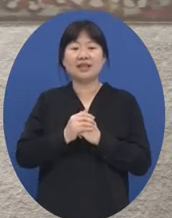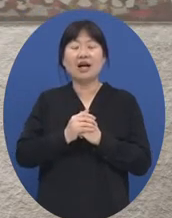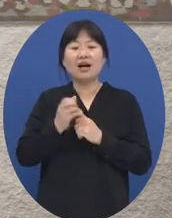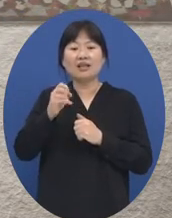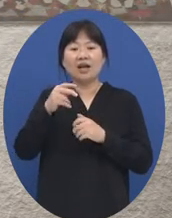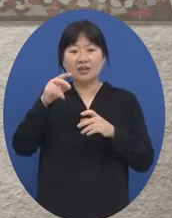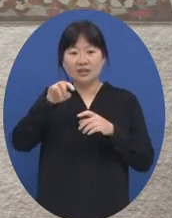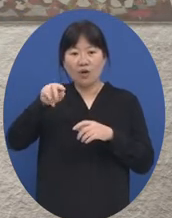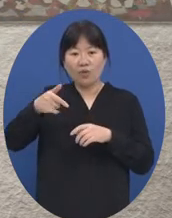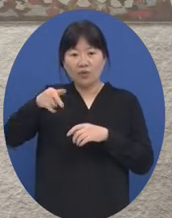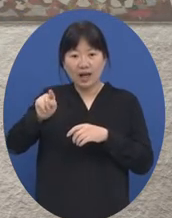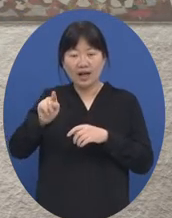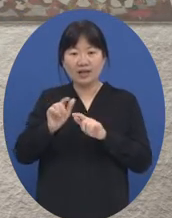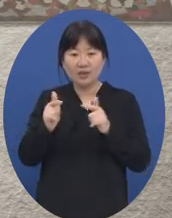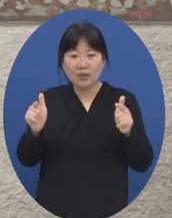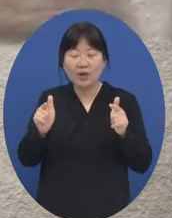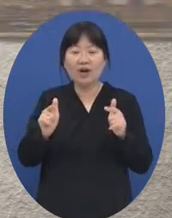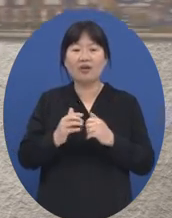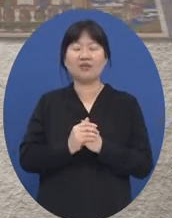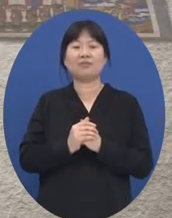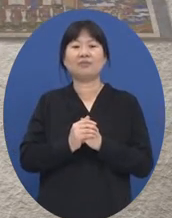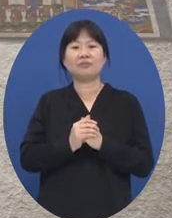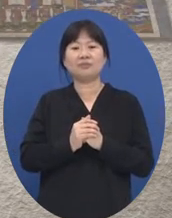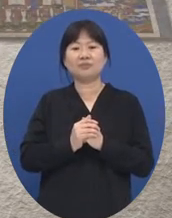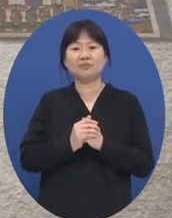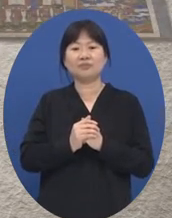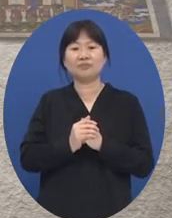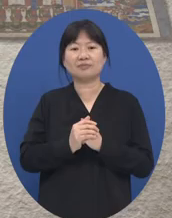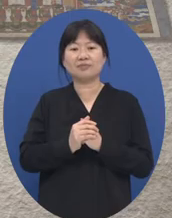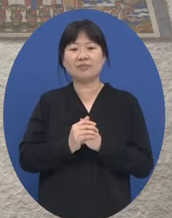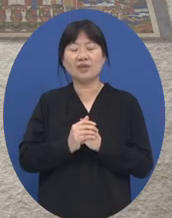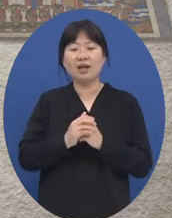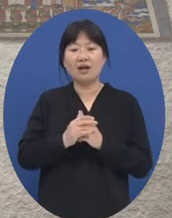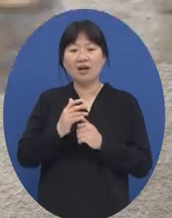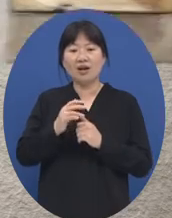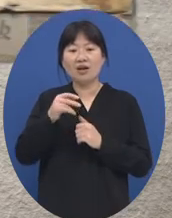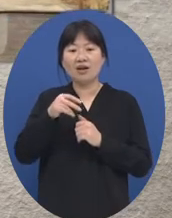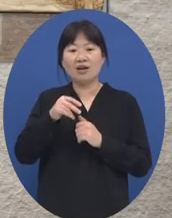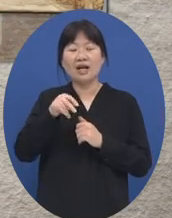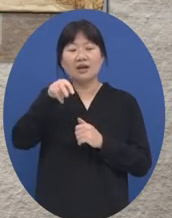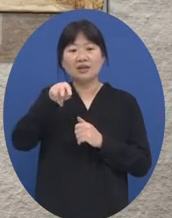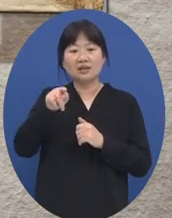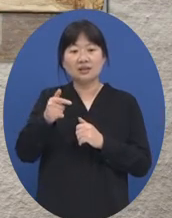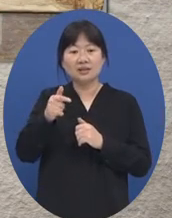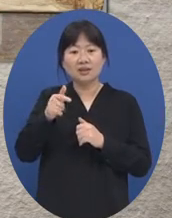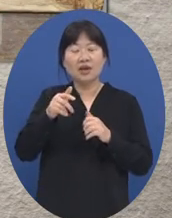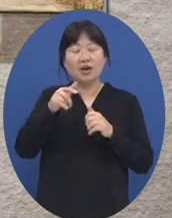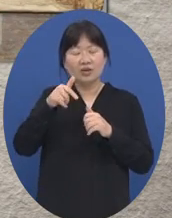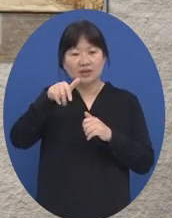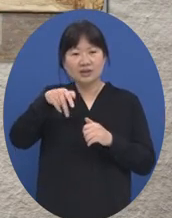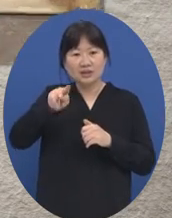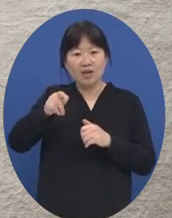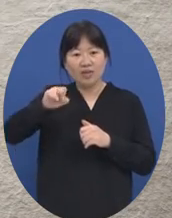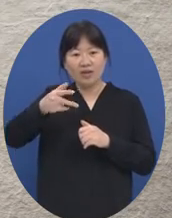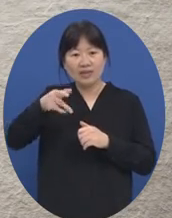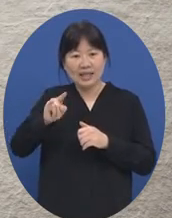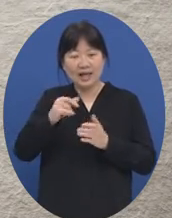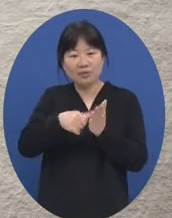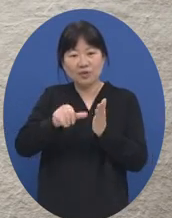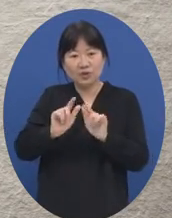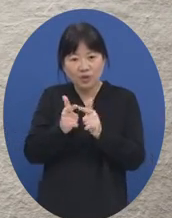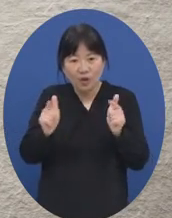석가여래상 물회도 성남 법륜사 m 영수증도 및 복장유물 감소도 평택 동명사에 선원제전집도서